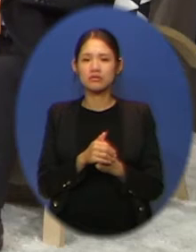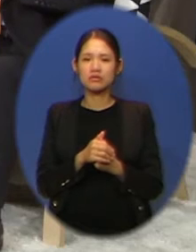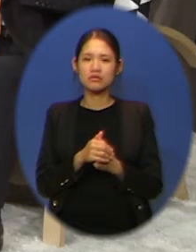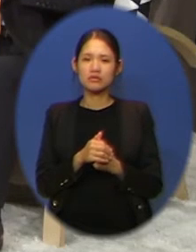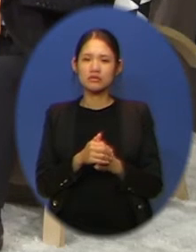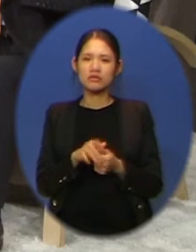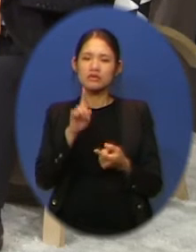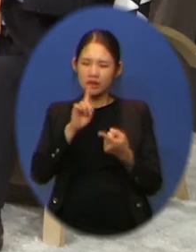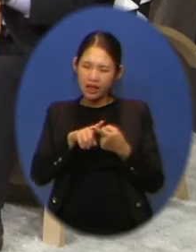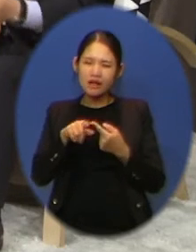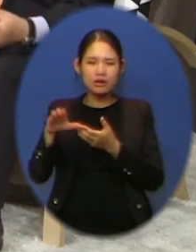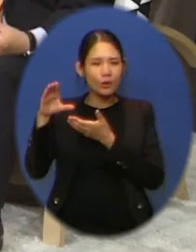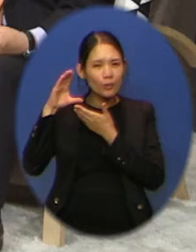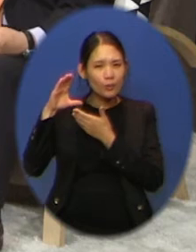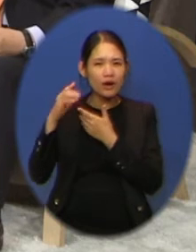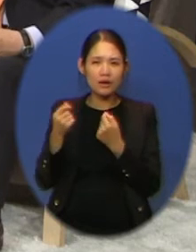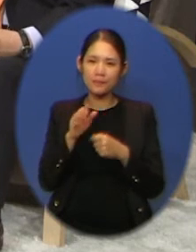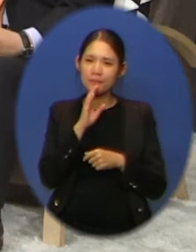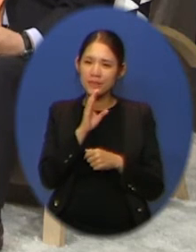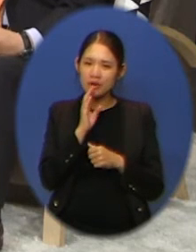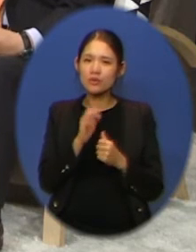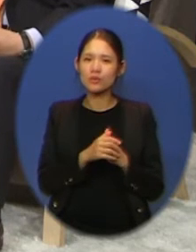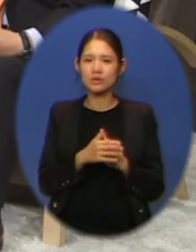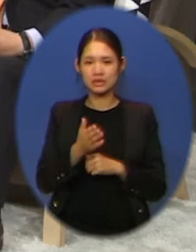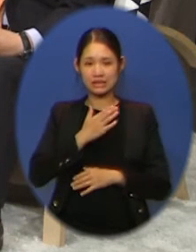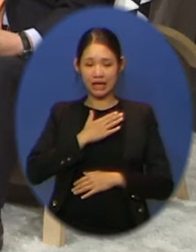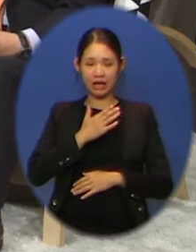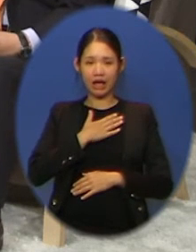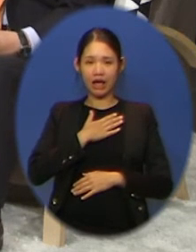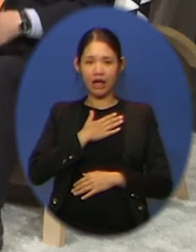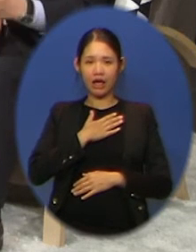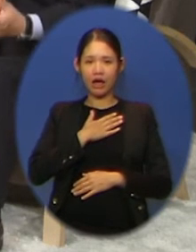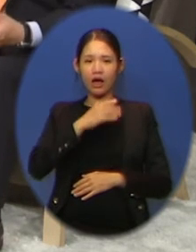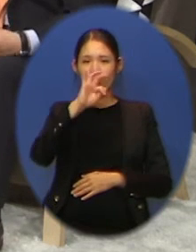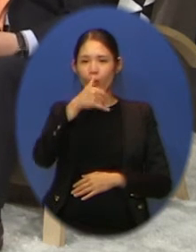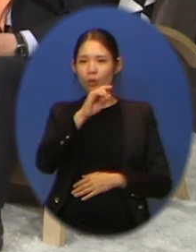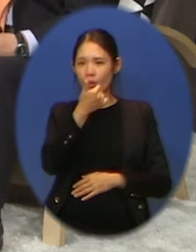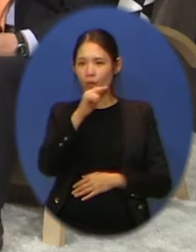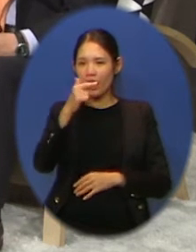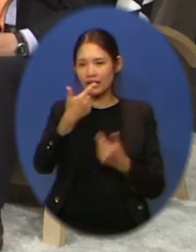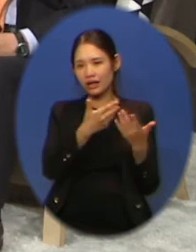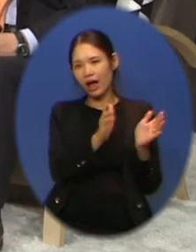그대로 받아들이는 거고 예. 또 제가 워낙 공화당을 잘 아니까